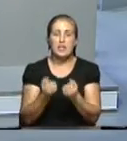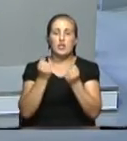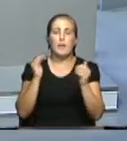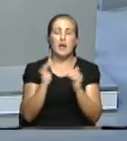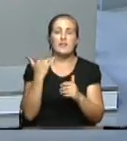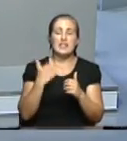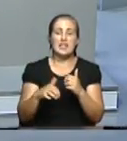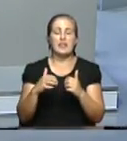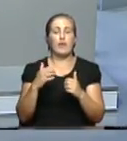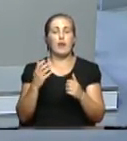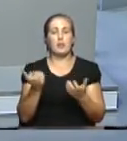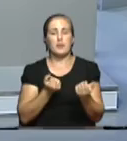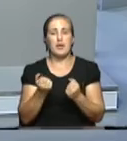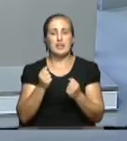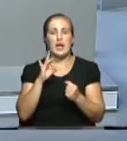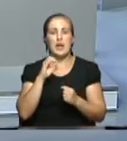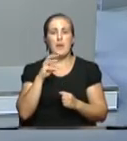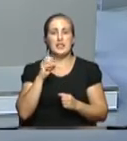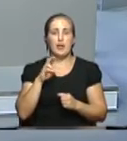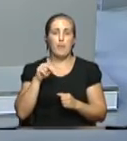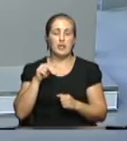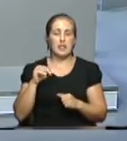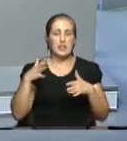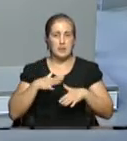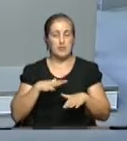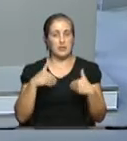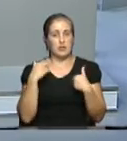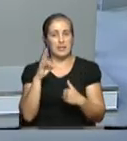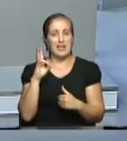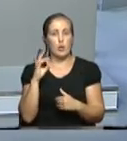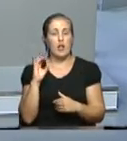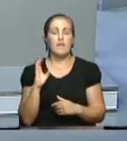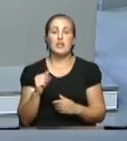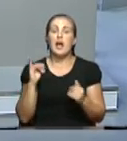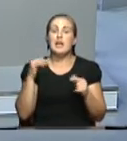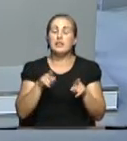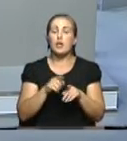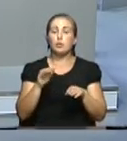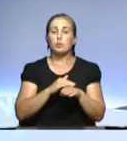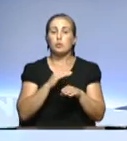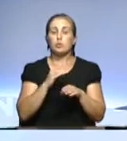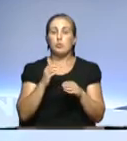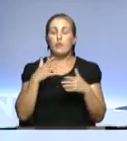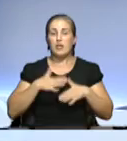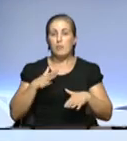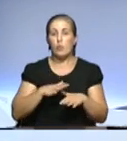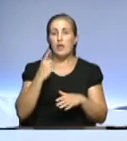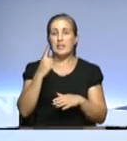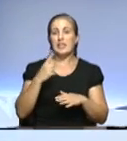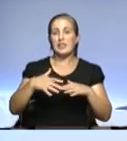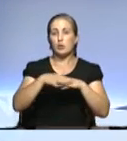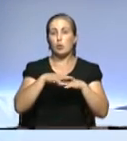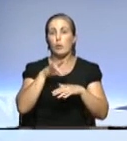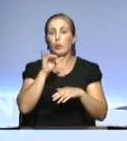среднего предпринимательства ремесленная палата крема здравствуйте наталья николаевна итак в крыму на один населенный пункт станет